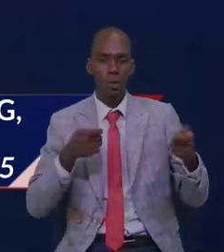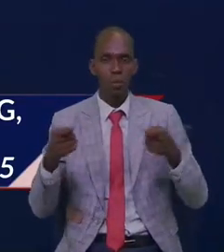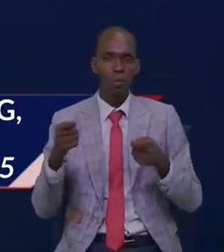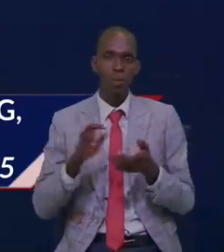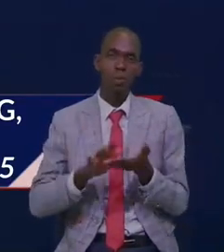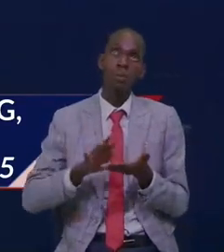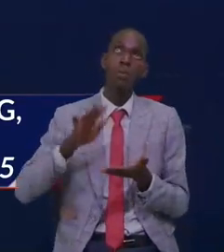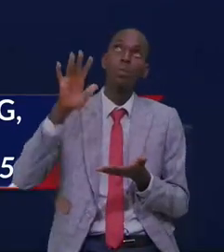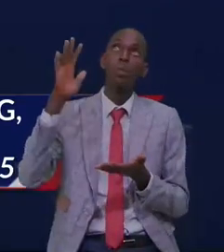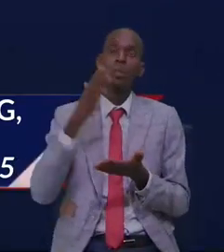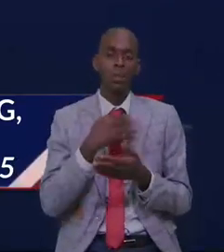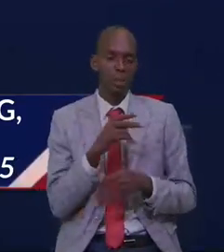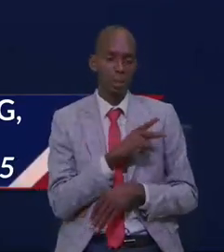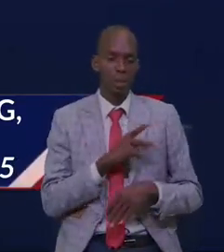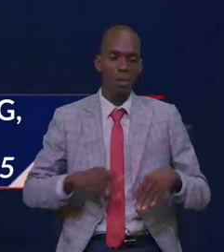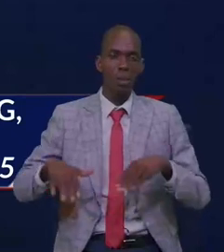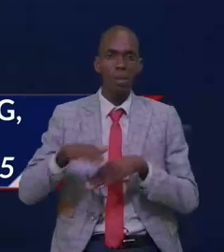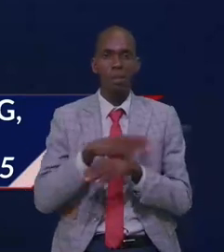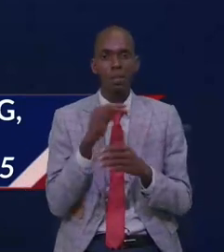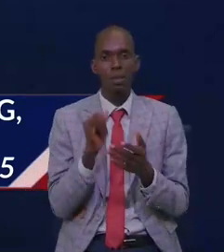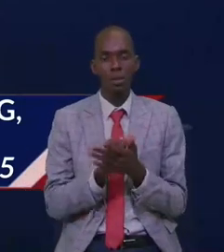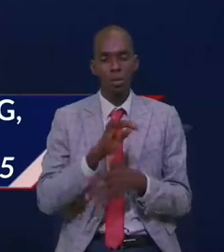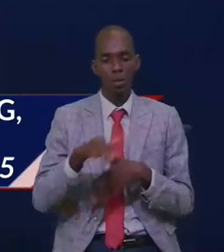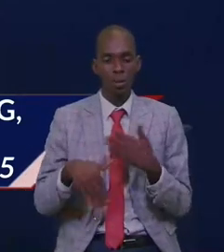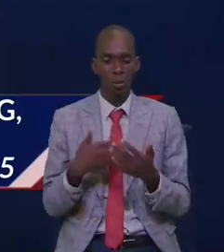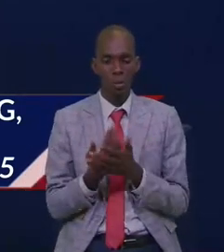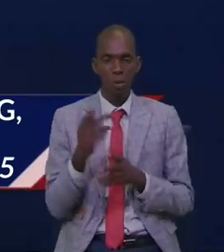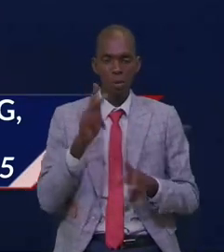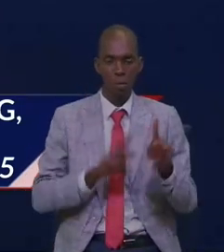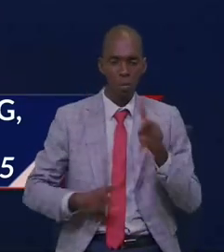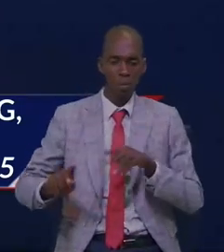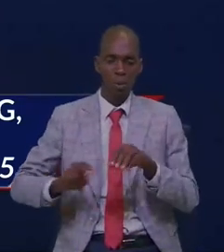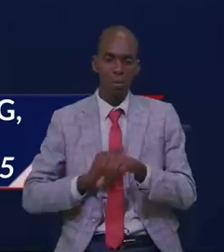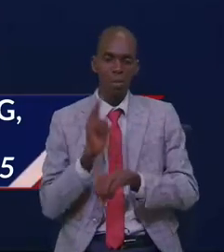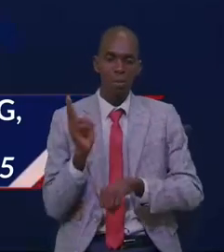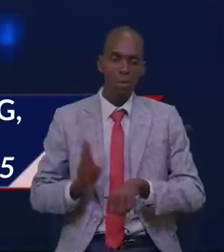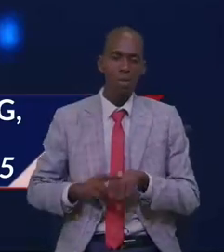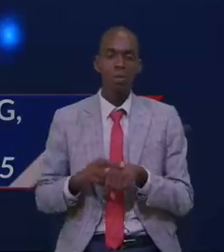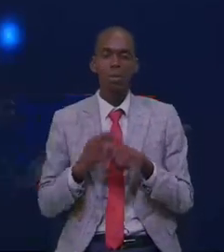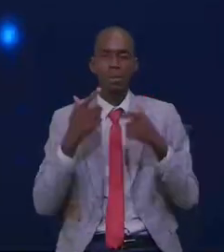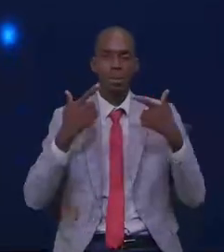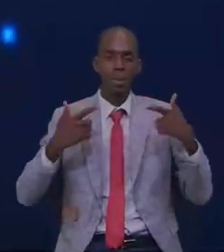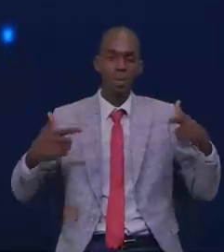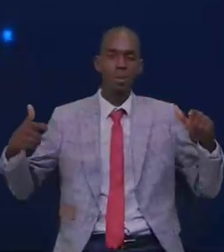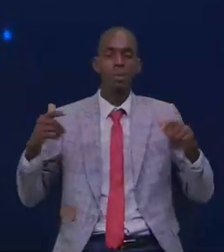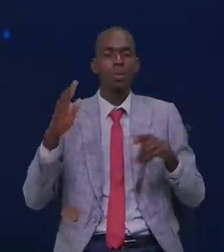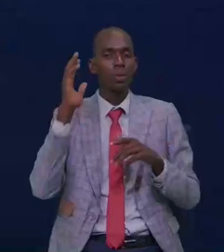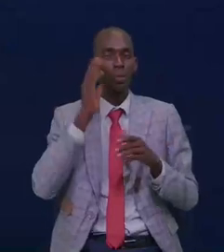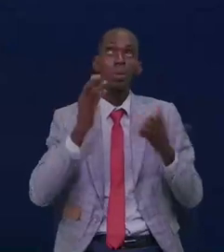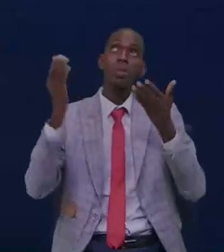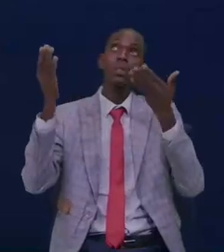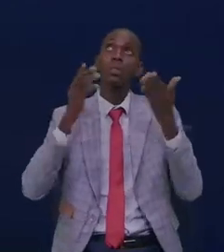le règne et tous les peuples, les nations et les hommes de toute langue le servirent.